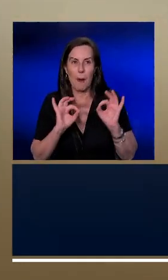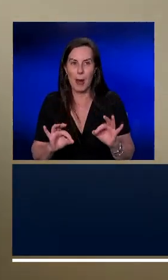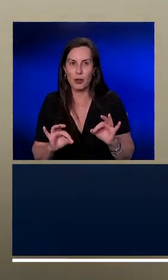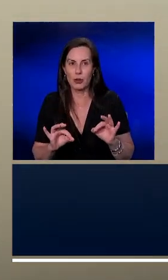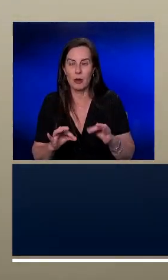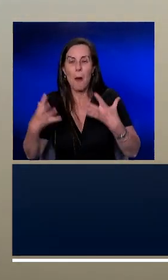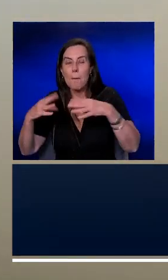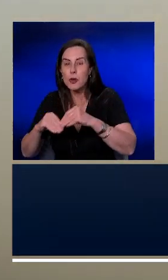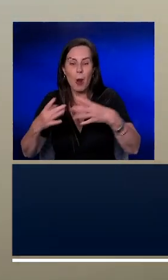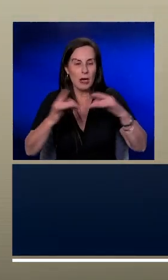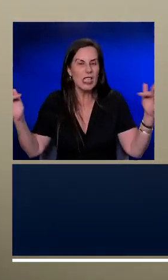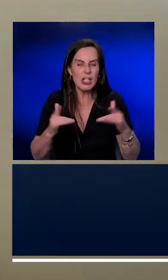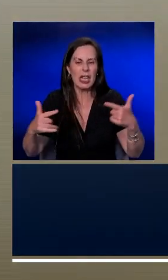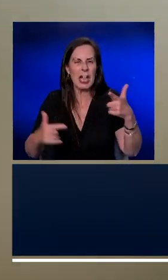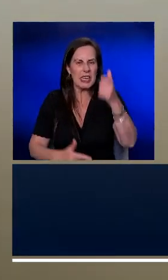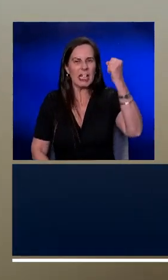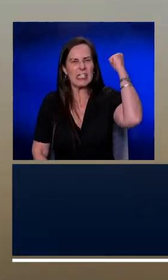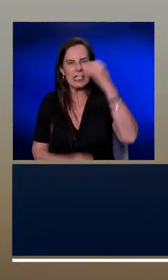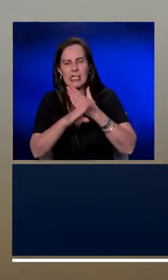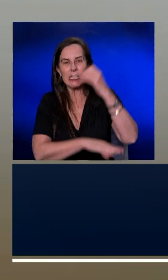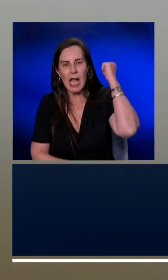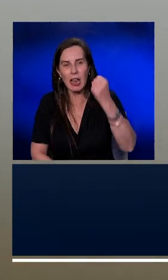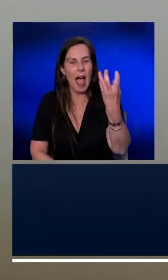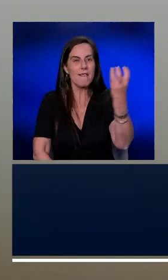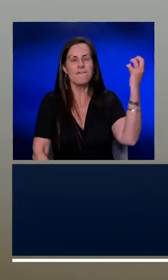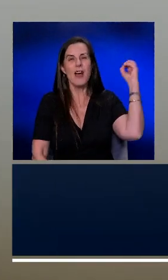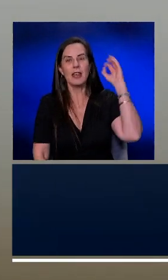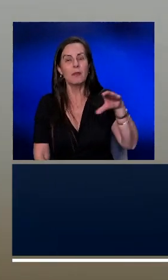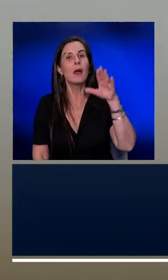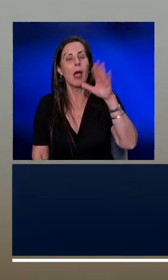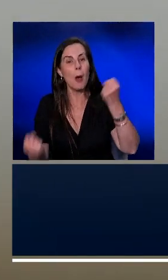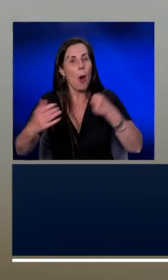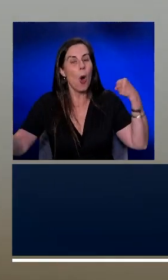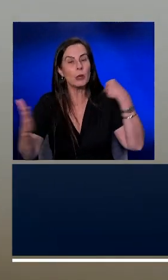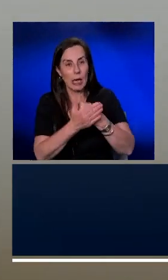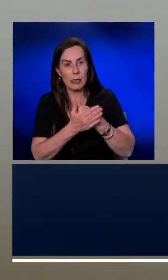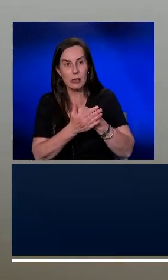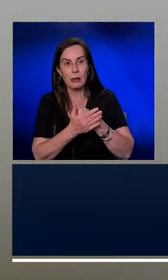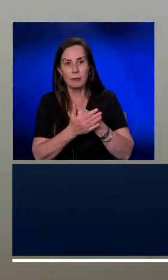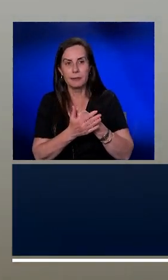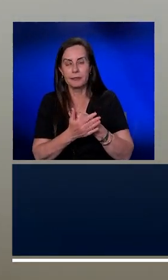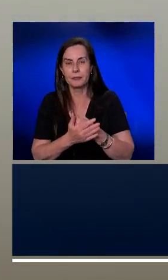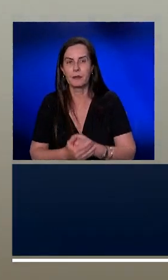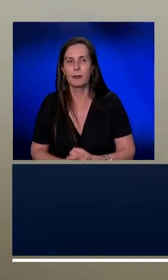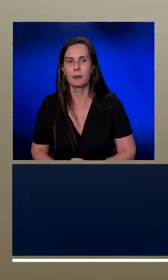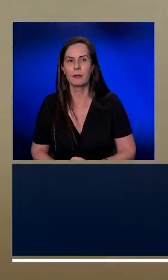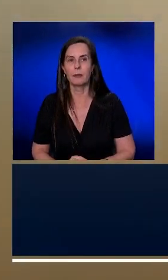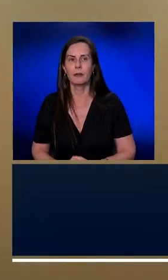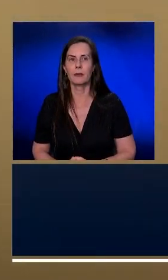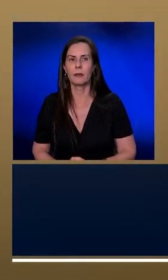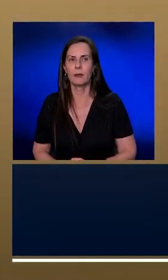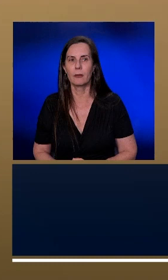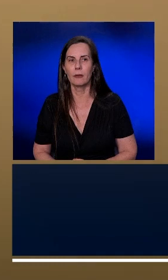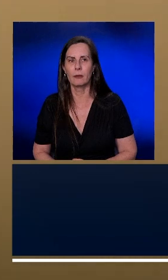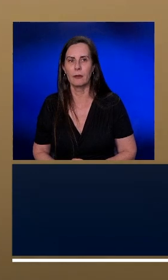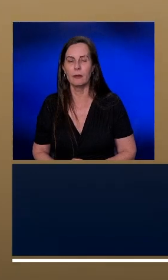בני המשפחה, ירי, דקירות סכין, עידויי אבנים, גם דריסה באמצעות כלי הרכב שאתם רואים עכשיו על